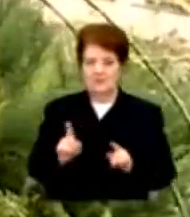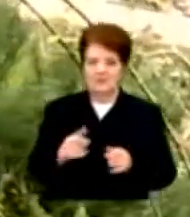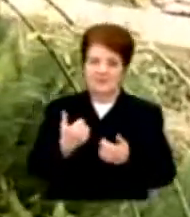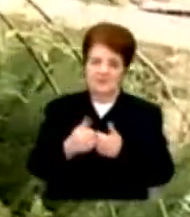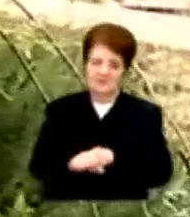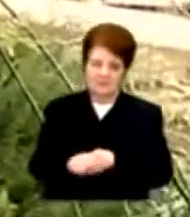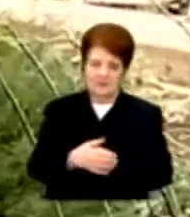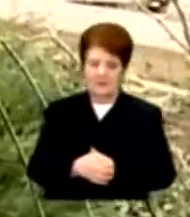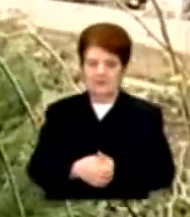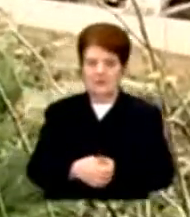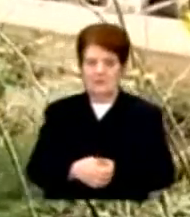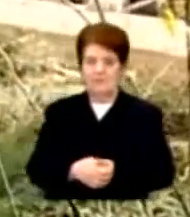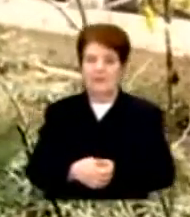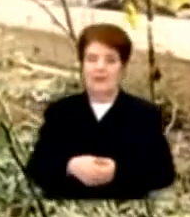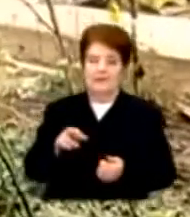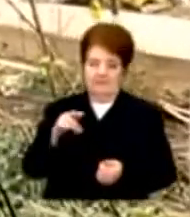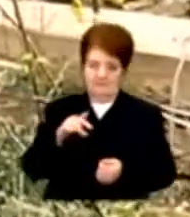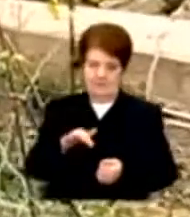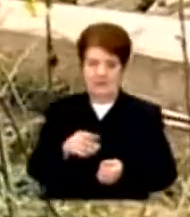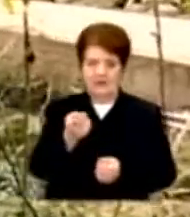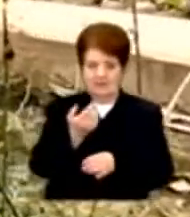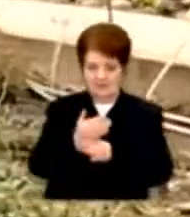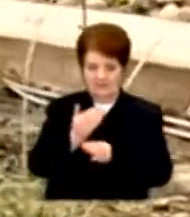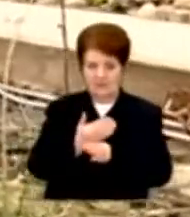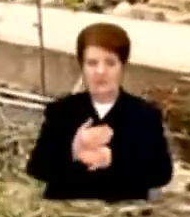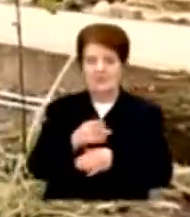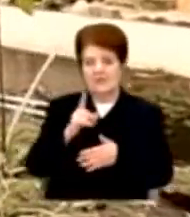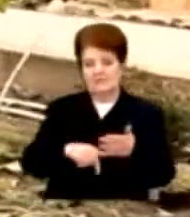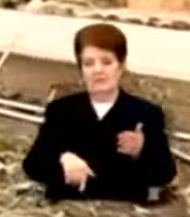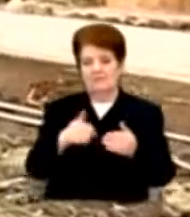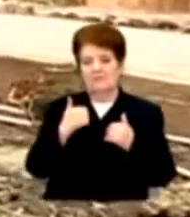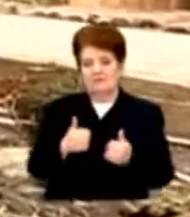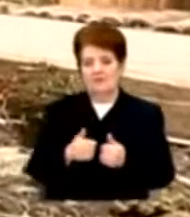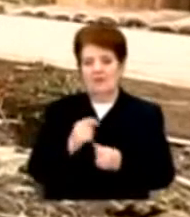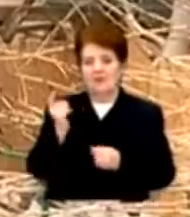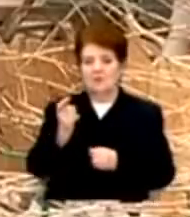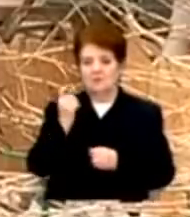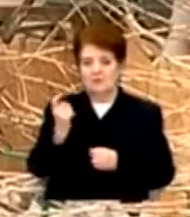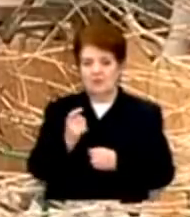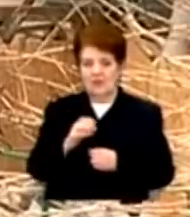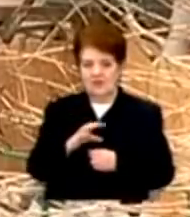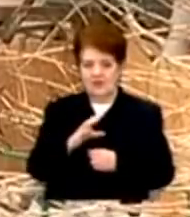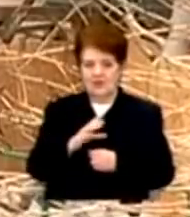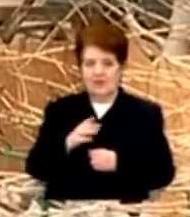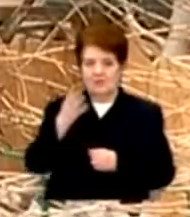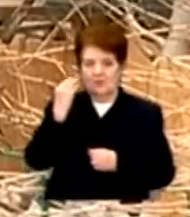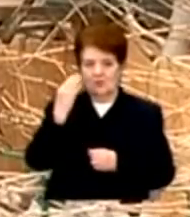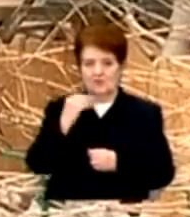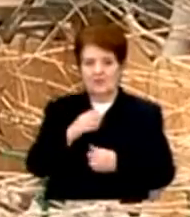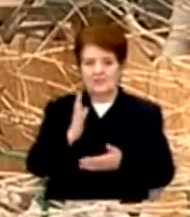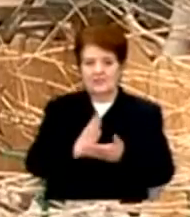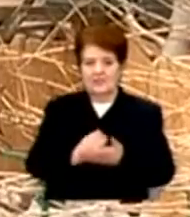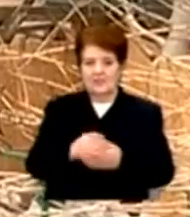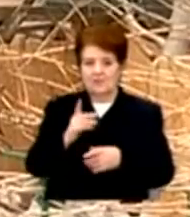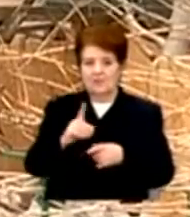schimbă. Da, merg pași încet, dar sigur înainte. Sunt gospodăroși pentru că noi înșiși moldovenii suntem